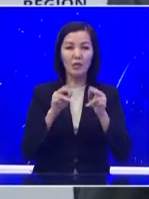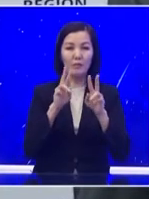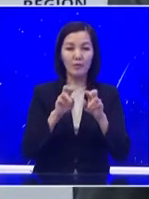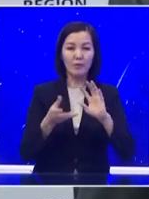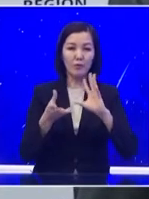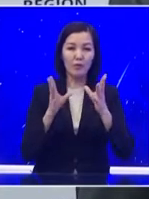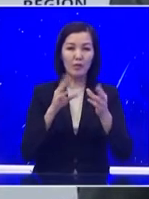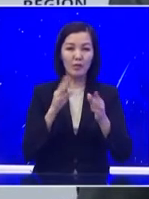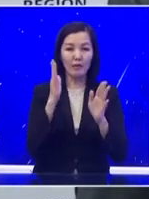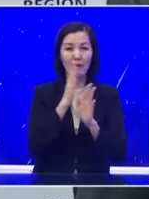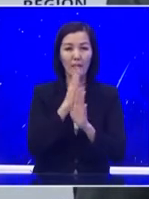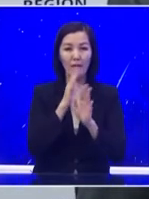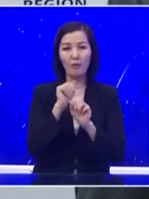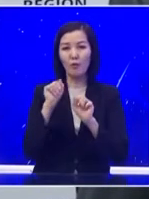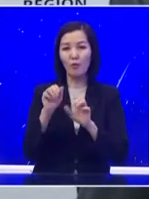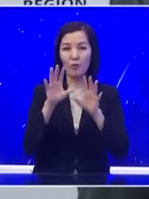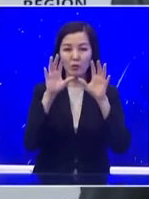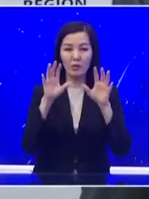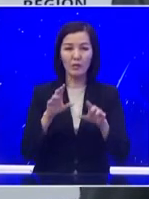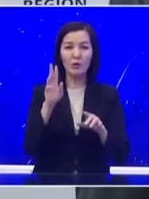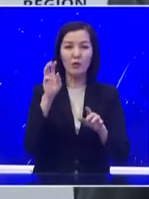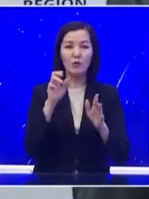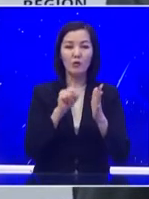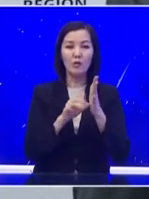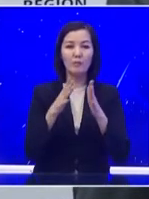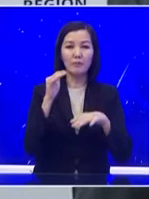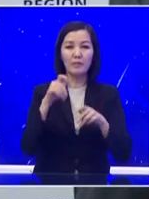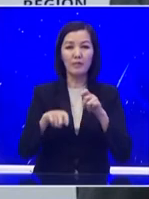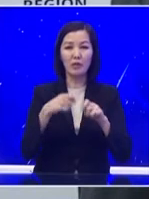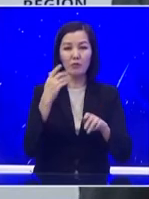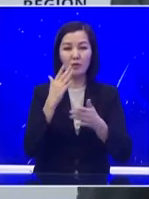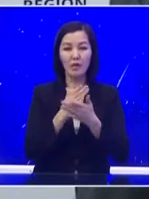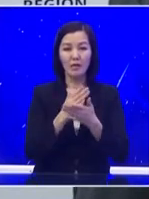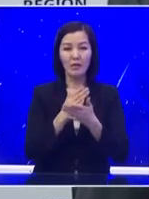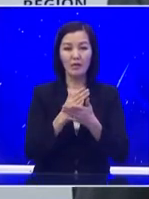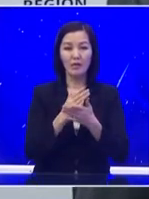нәтижелері бойынша табиғатты қорғау заңнамасының 165 бұзушылығы анықталды. Ол